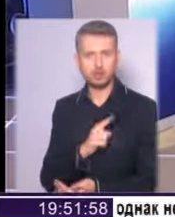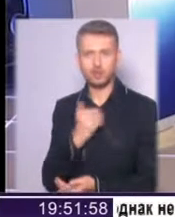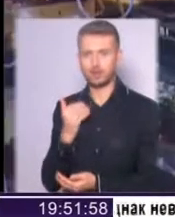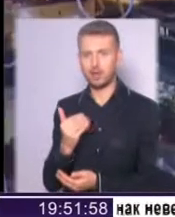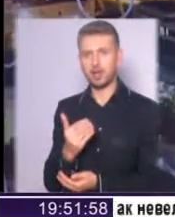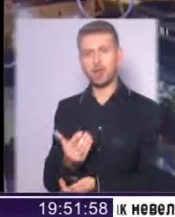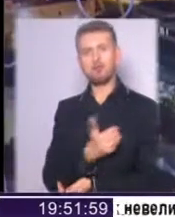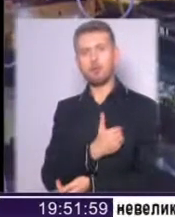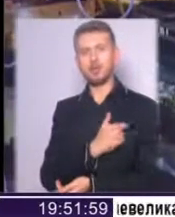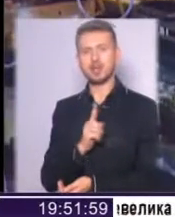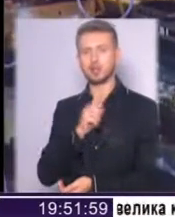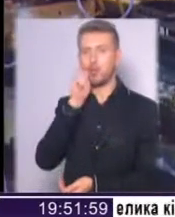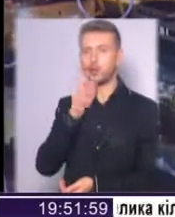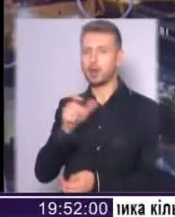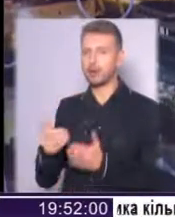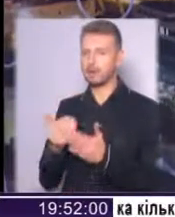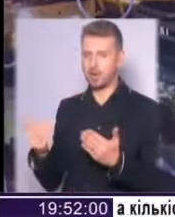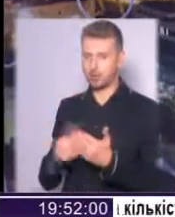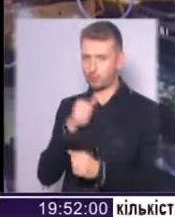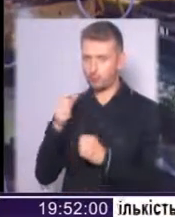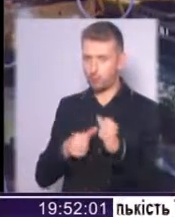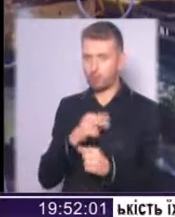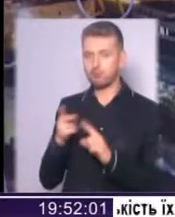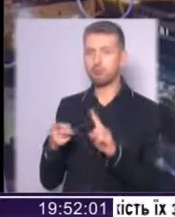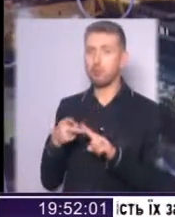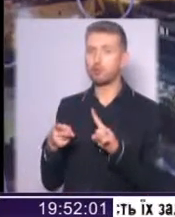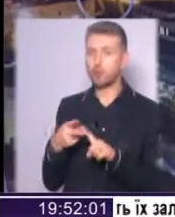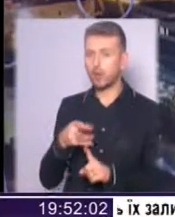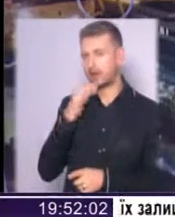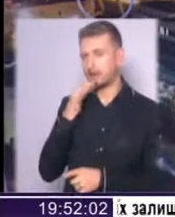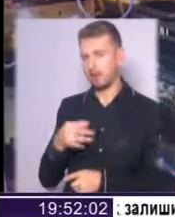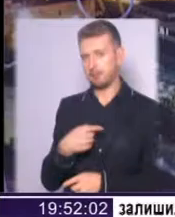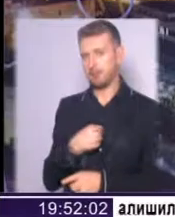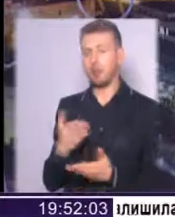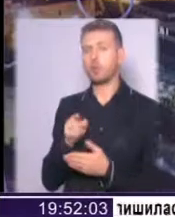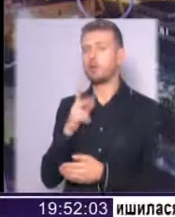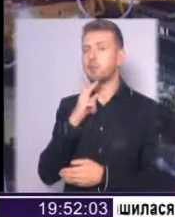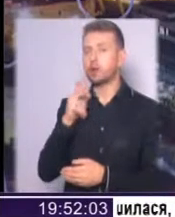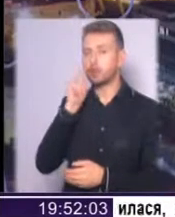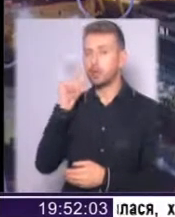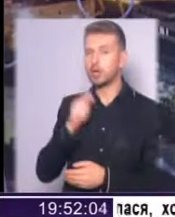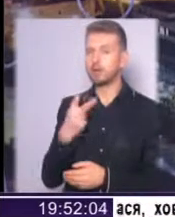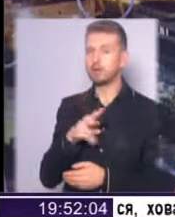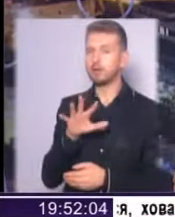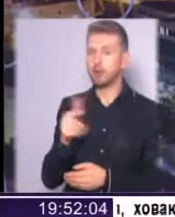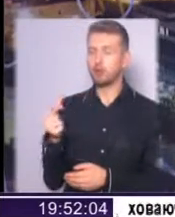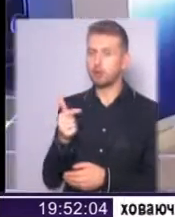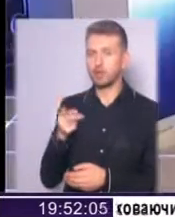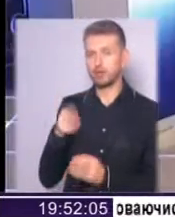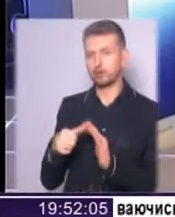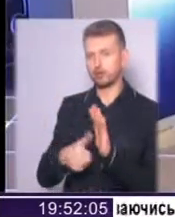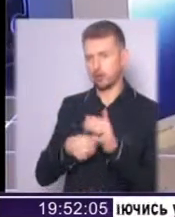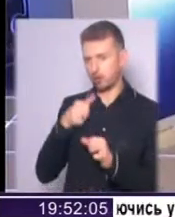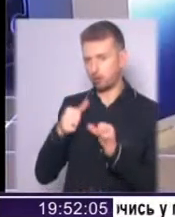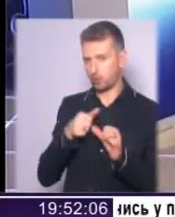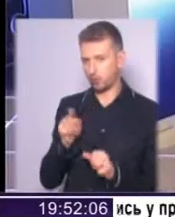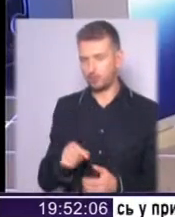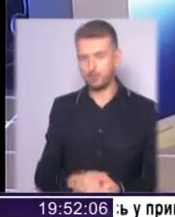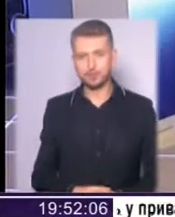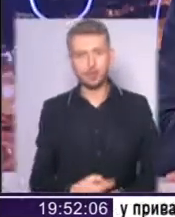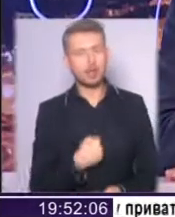50 мільярдів, це ті кошти, які можна зекономити, направити на потреби людей. Добре, тоді ще раз перепрошую, дякую за таку ініціативу, але